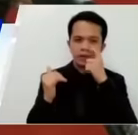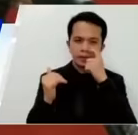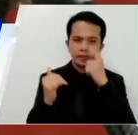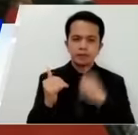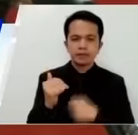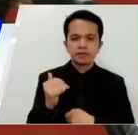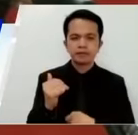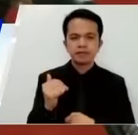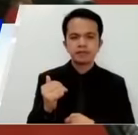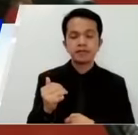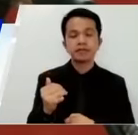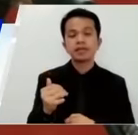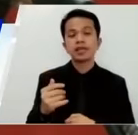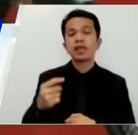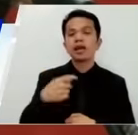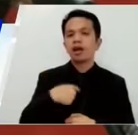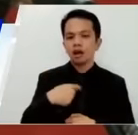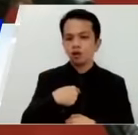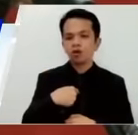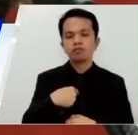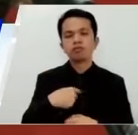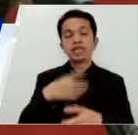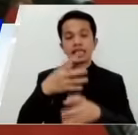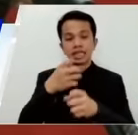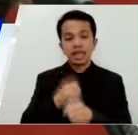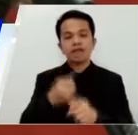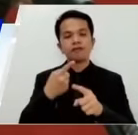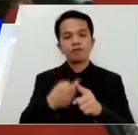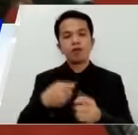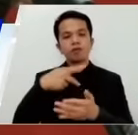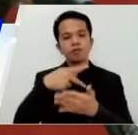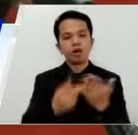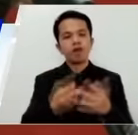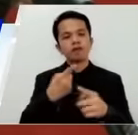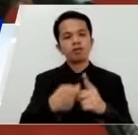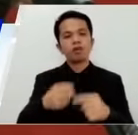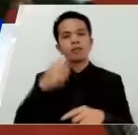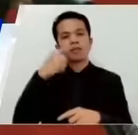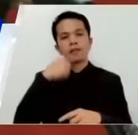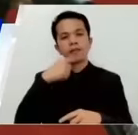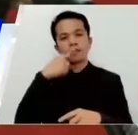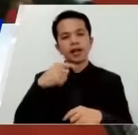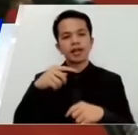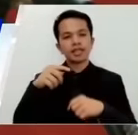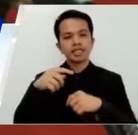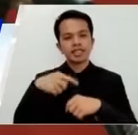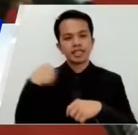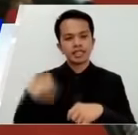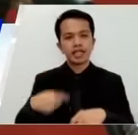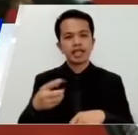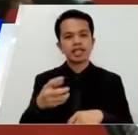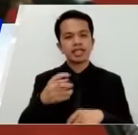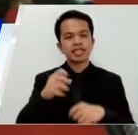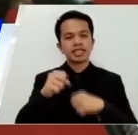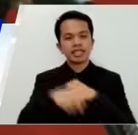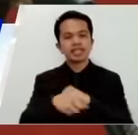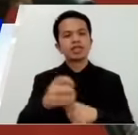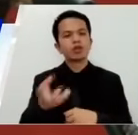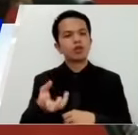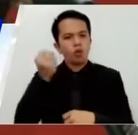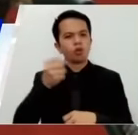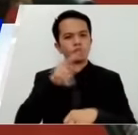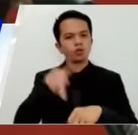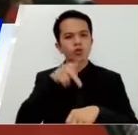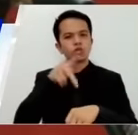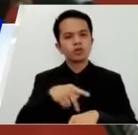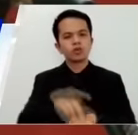I will get it from that portion of the Red China Sea that belongs to the Philippines.